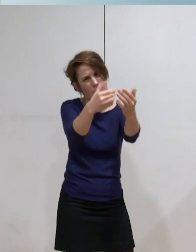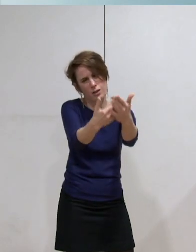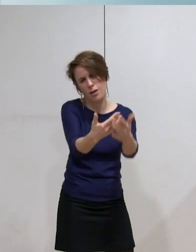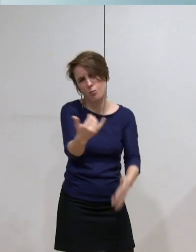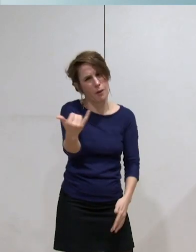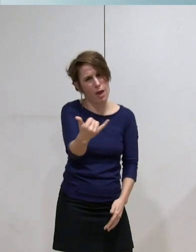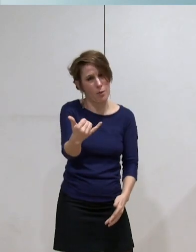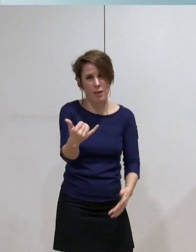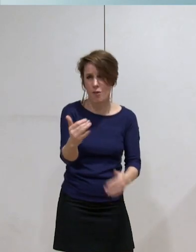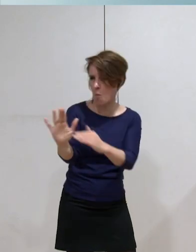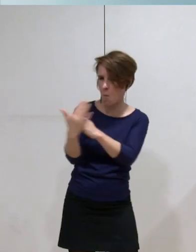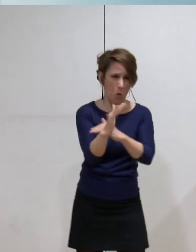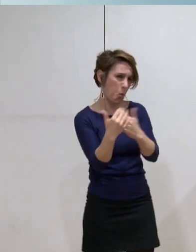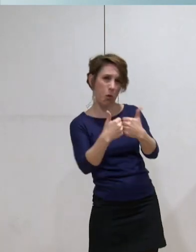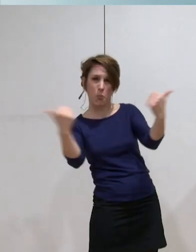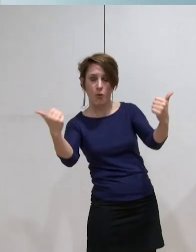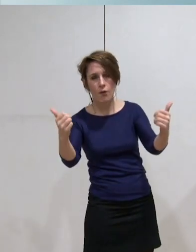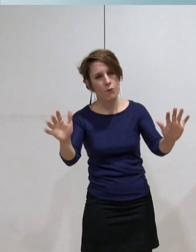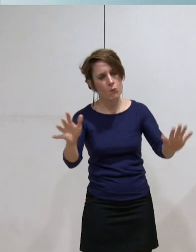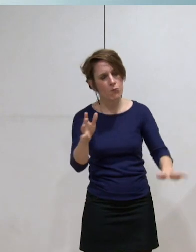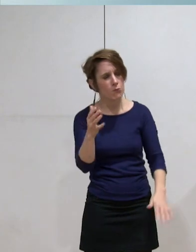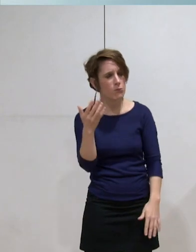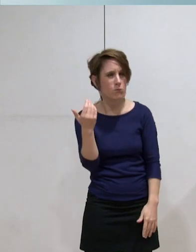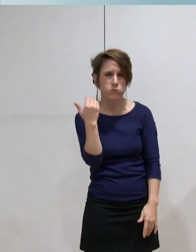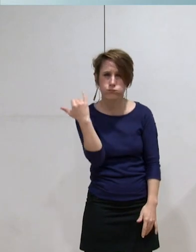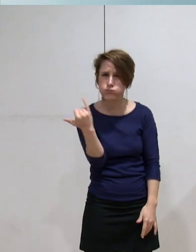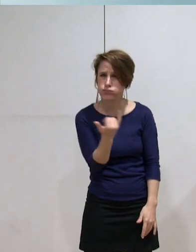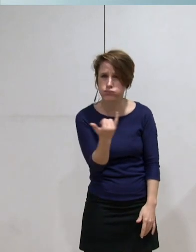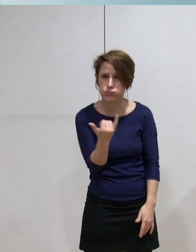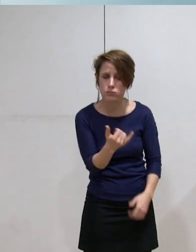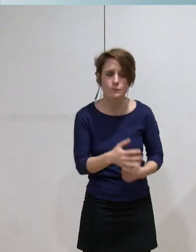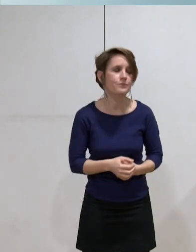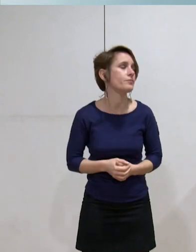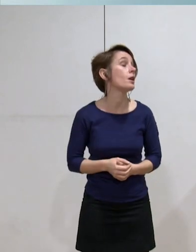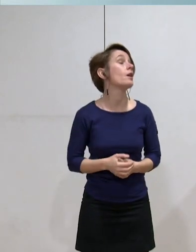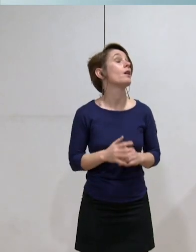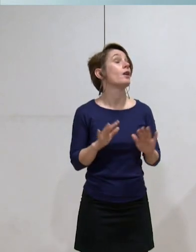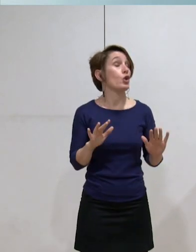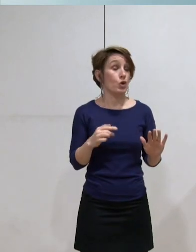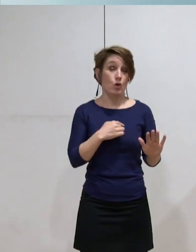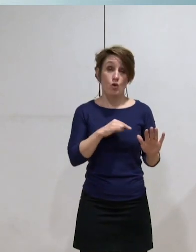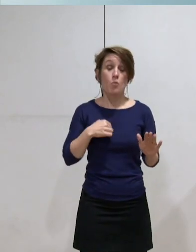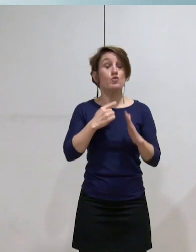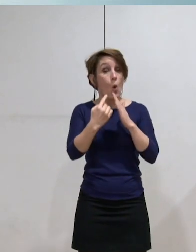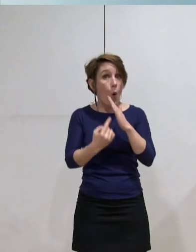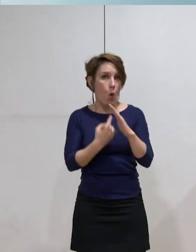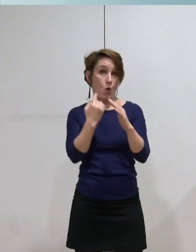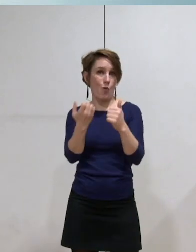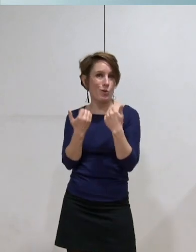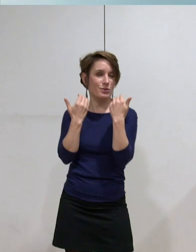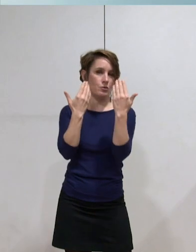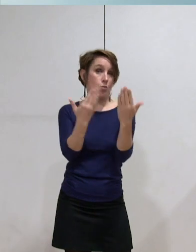caricature nous vous renouvelons encore une fois notre proposition d'un débat